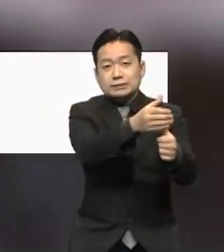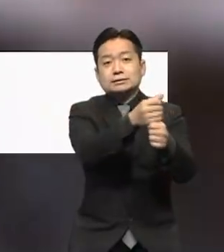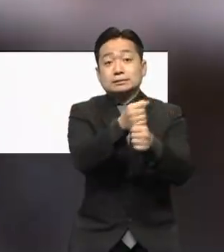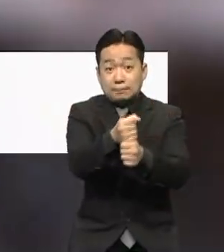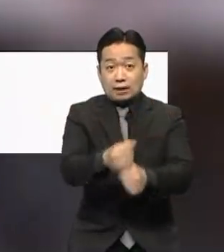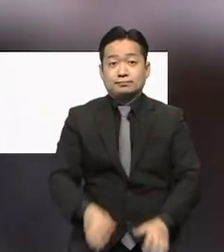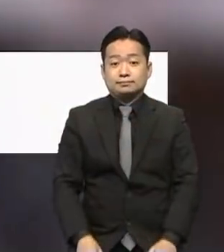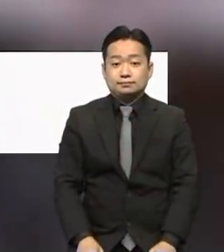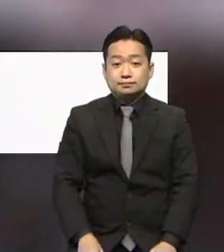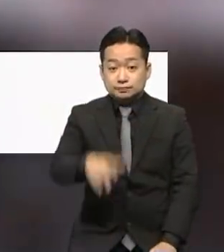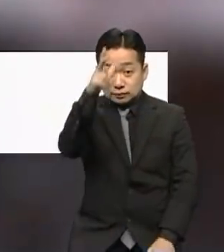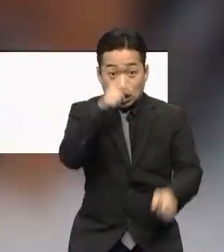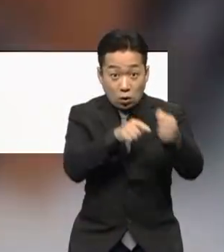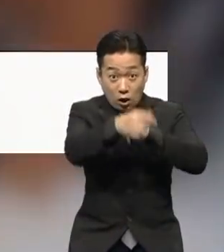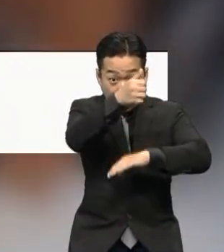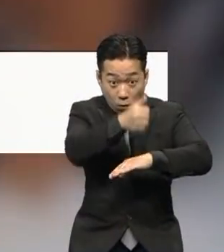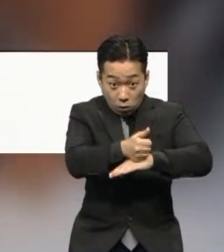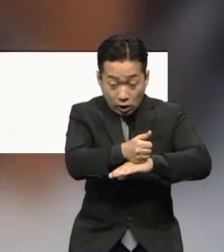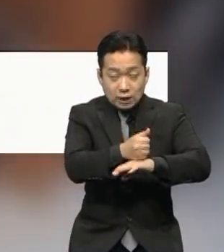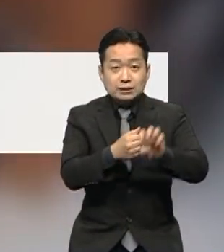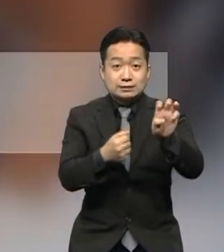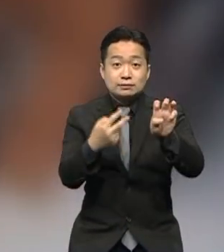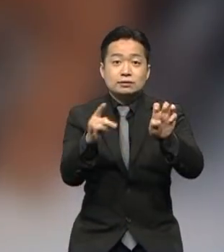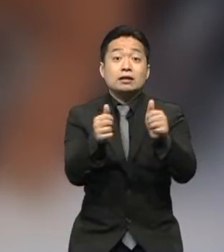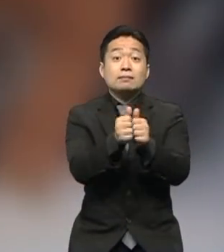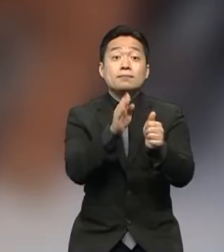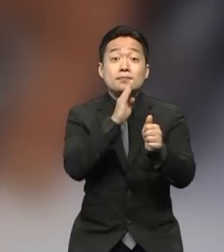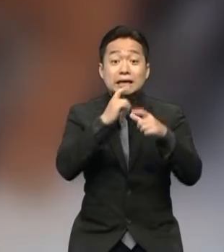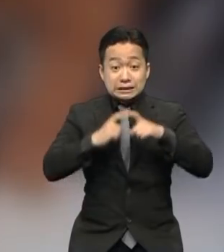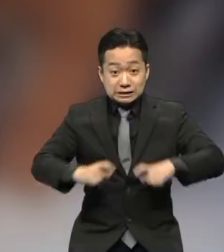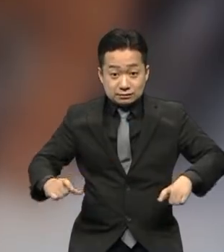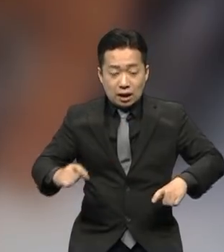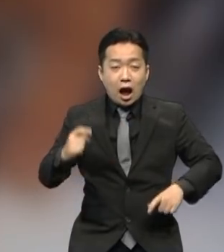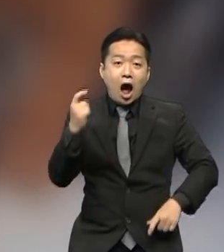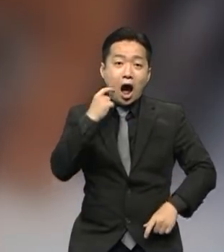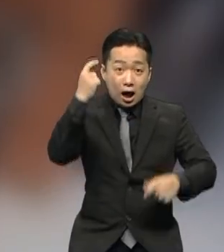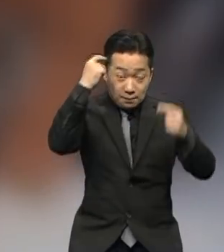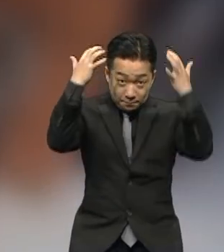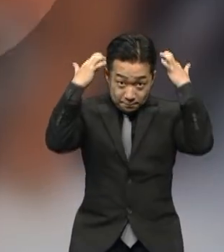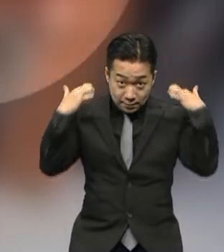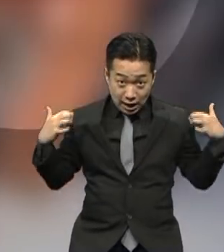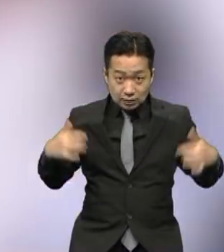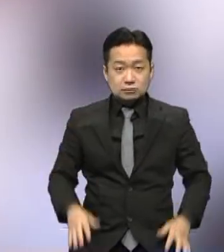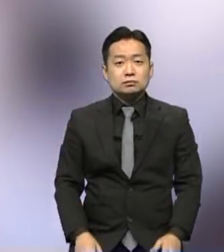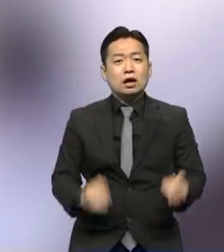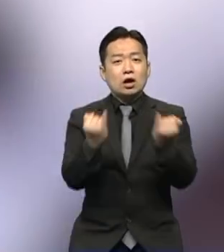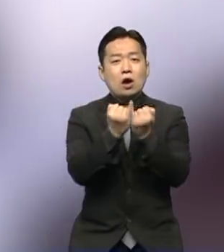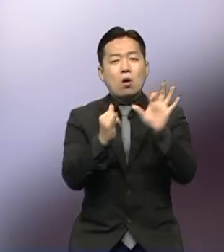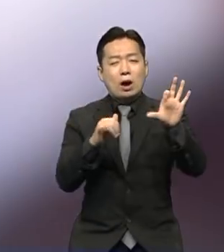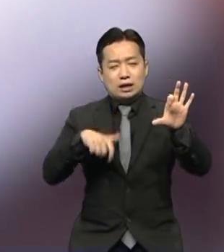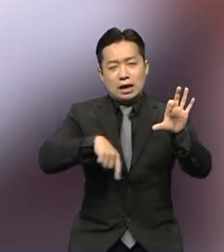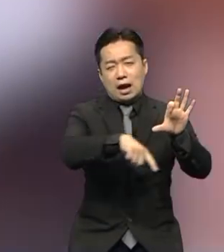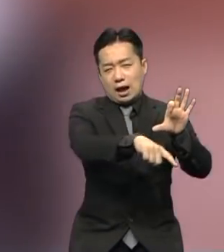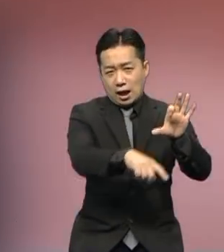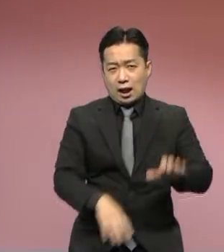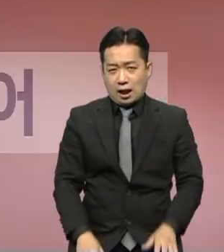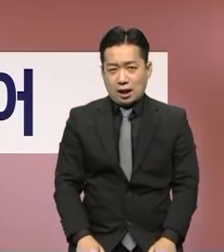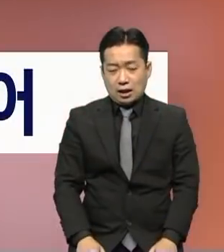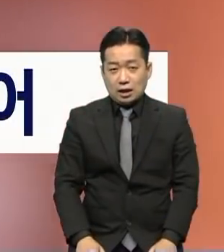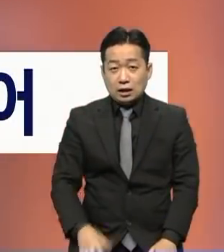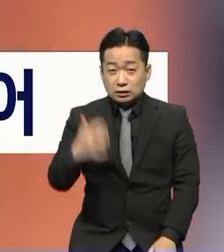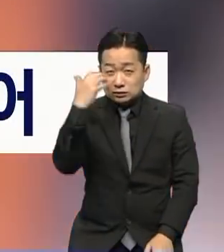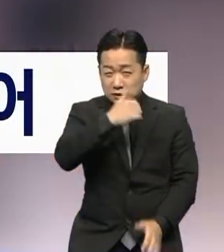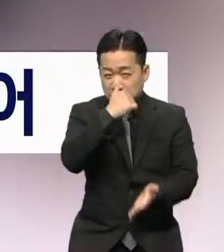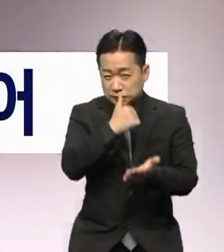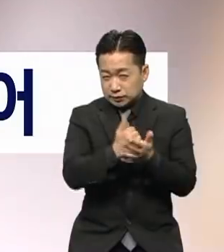검거했습니다. 경찰 조사 결과 30대 A씨는 치마를 입고 가발을 쓴 채 여자 화장실에 출입했습니다. 성범죄를